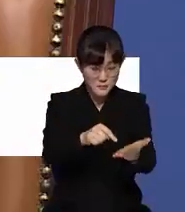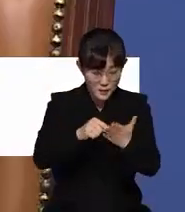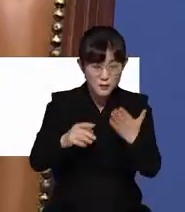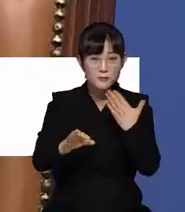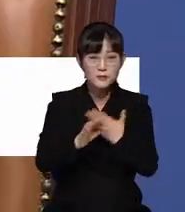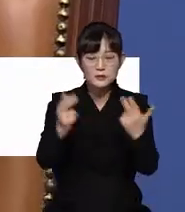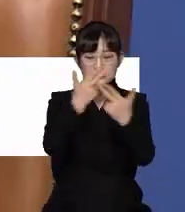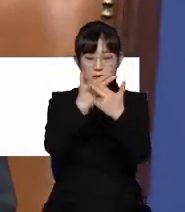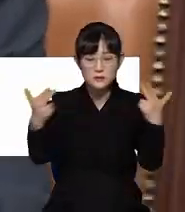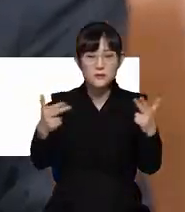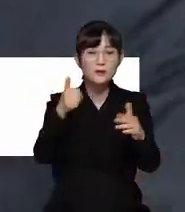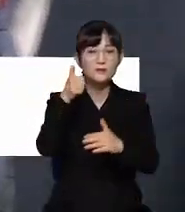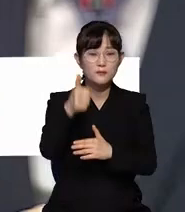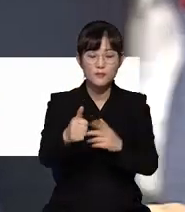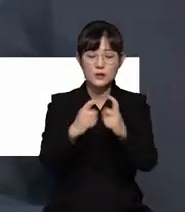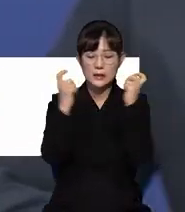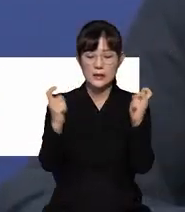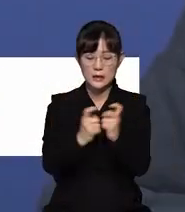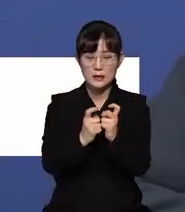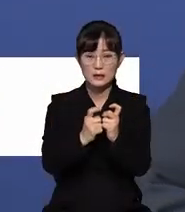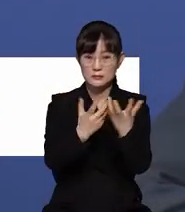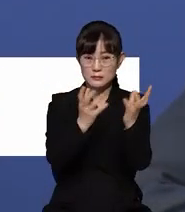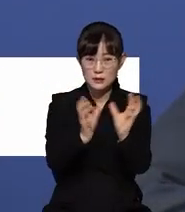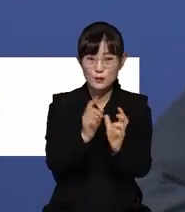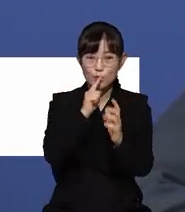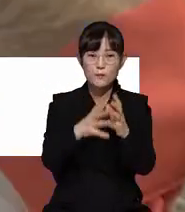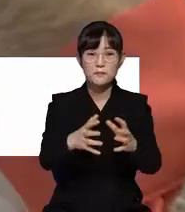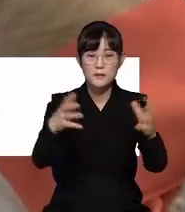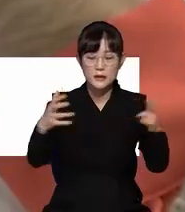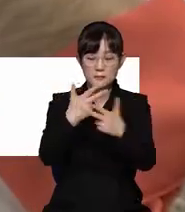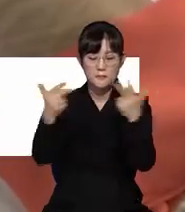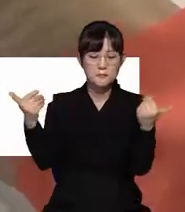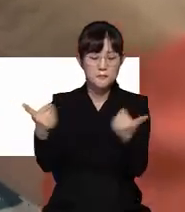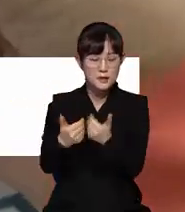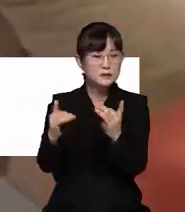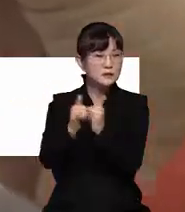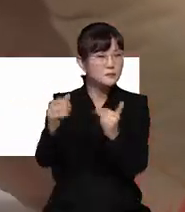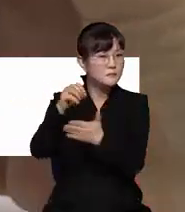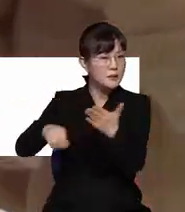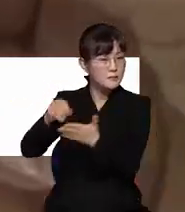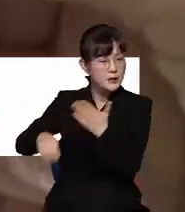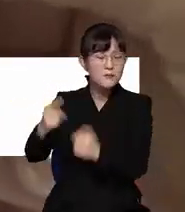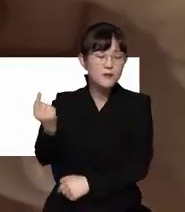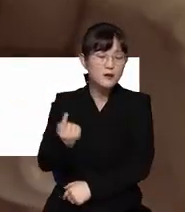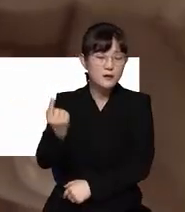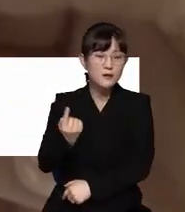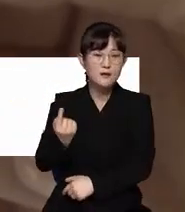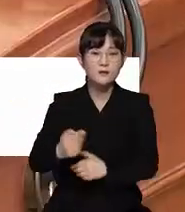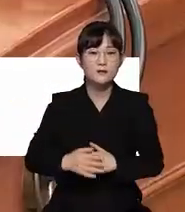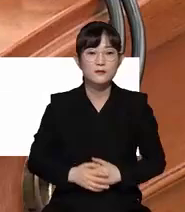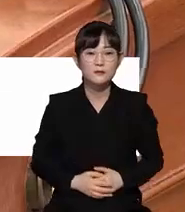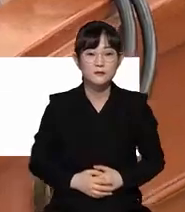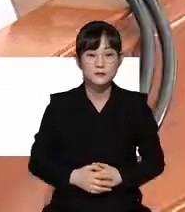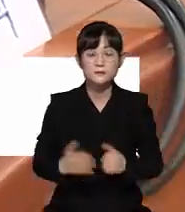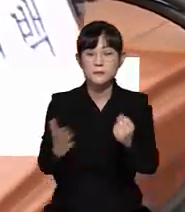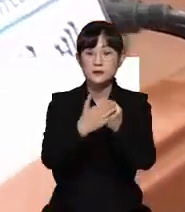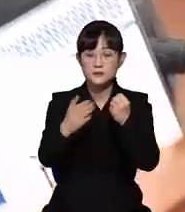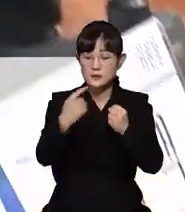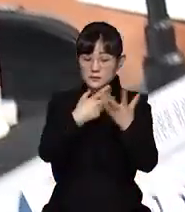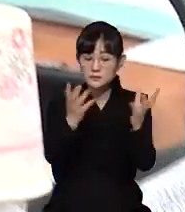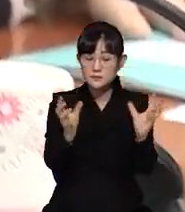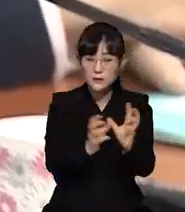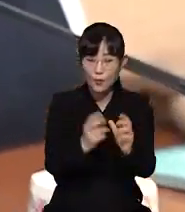이재명 대표 사당화 논란과 비명의 추가 탈당도 배제하기 어렵습니다 이런 점을 의식해 민주당